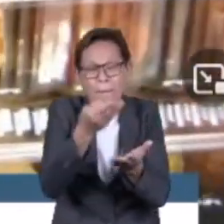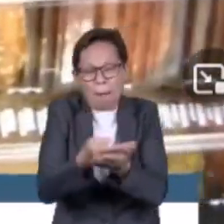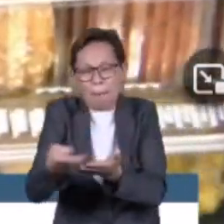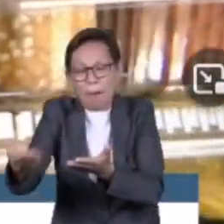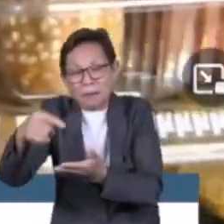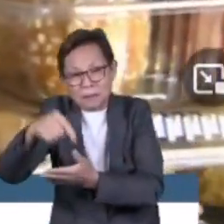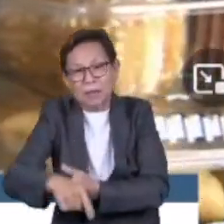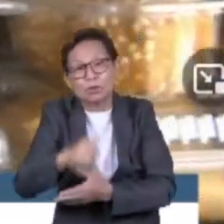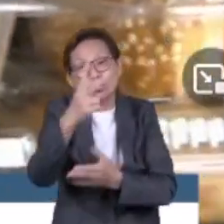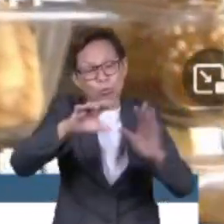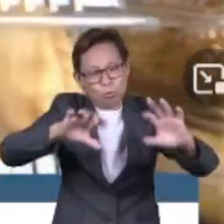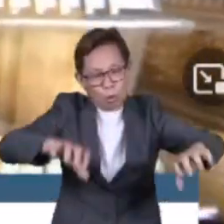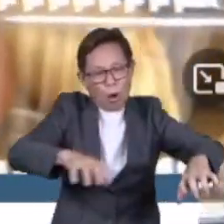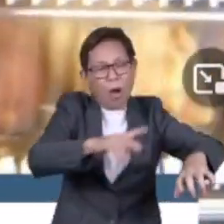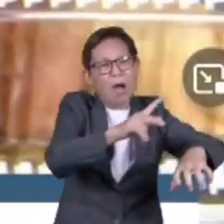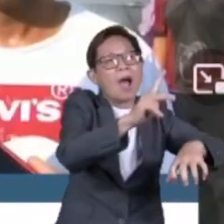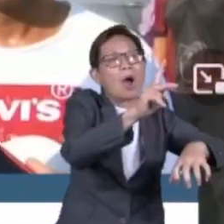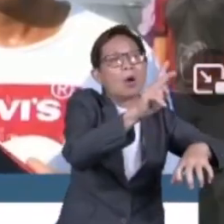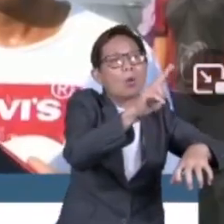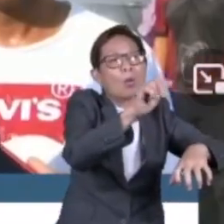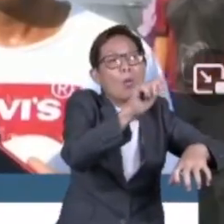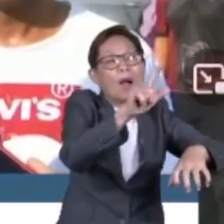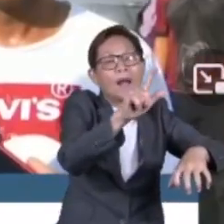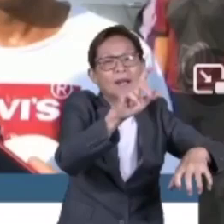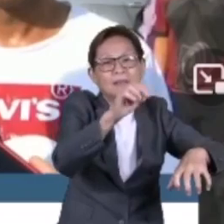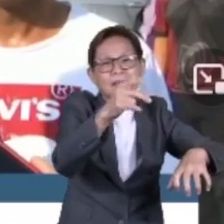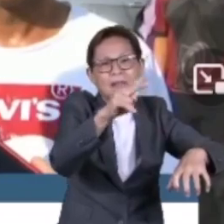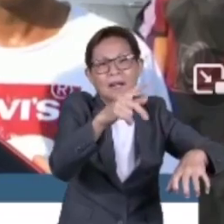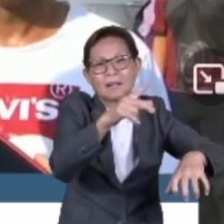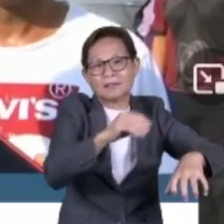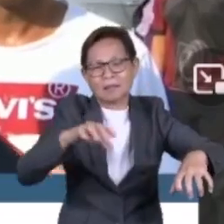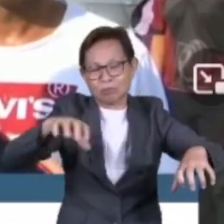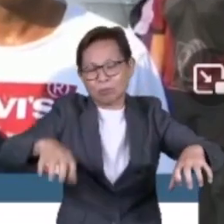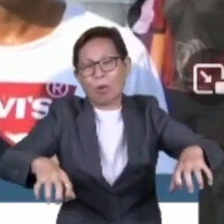yaitu pekan kolam renang dan pekan nakal